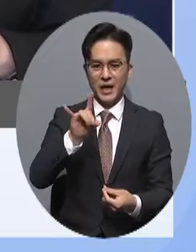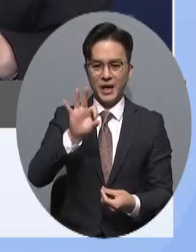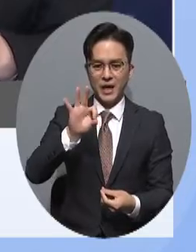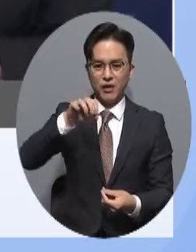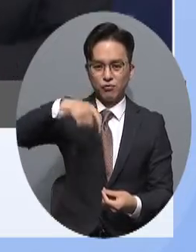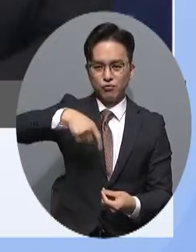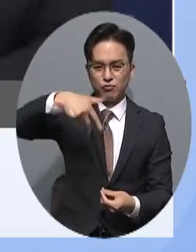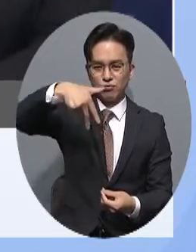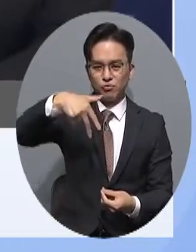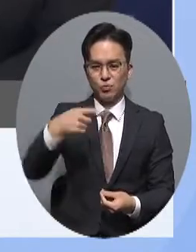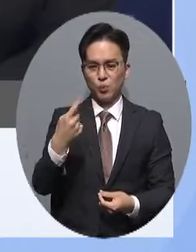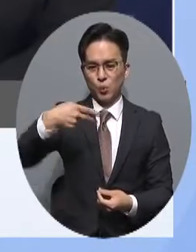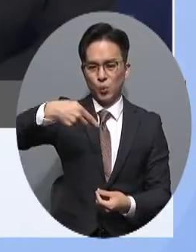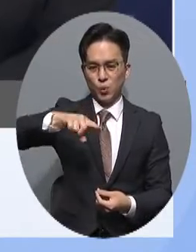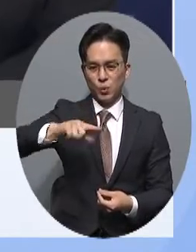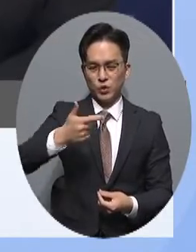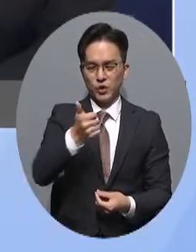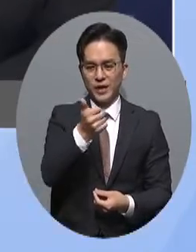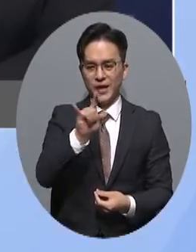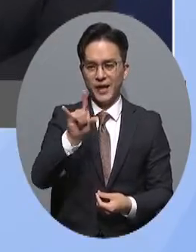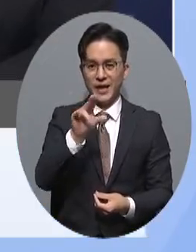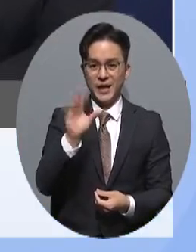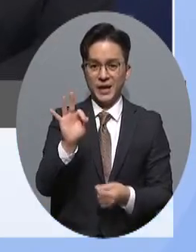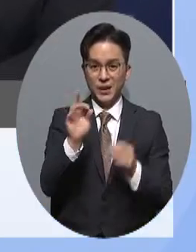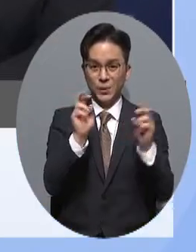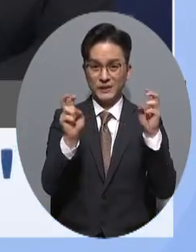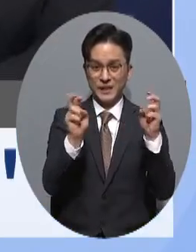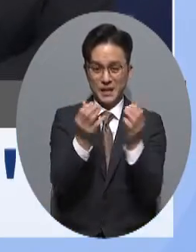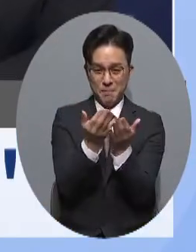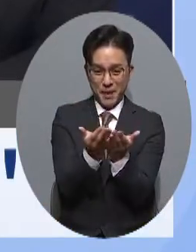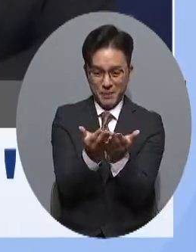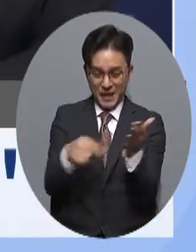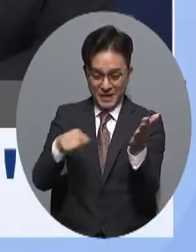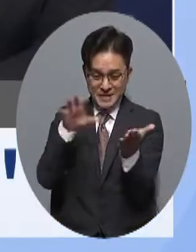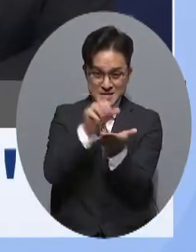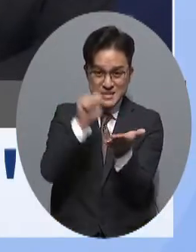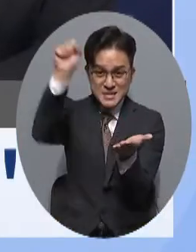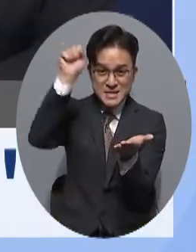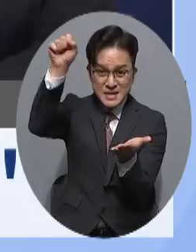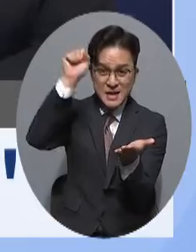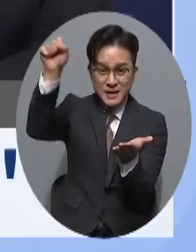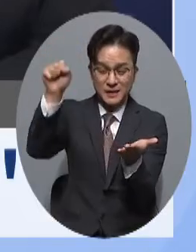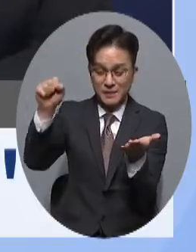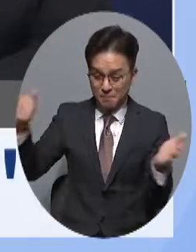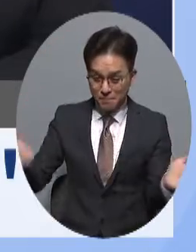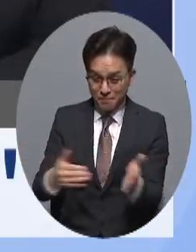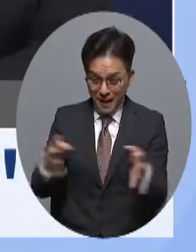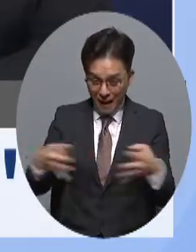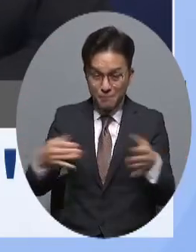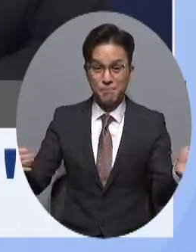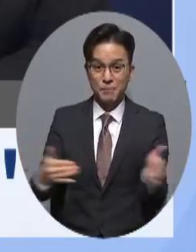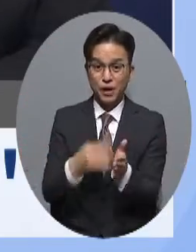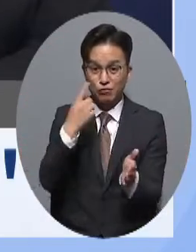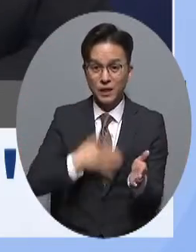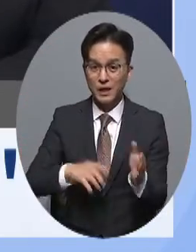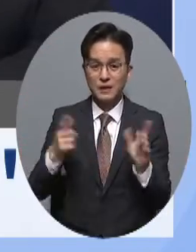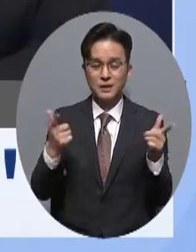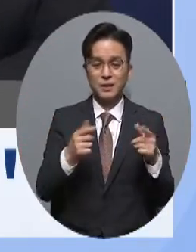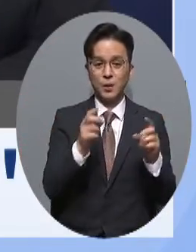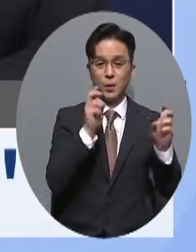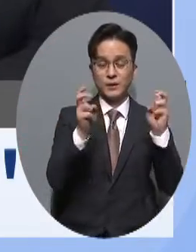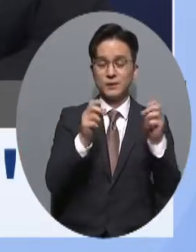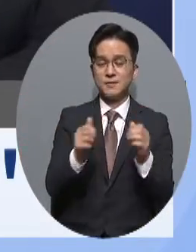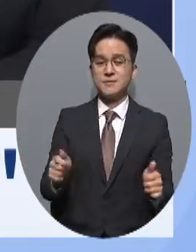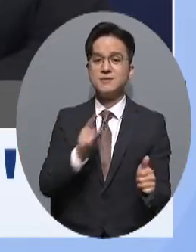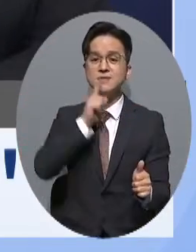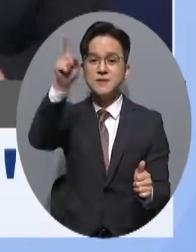손해배상을 했습니다 근로자에게 가압류 등등의 조치를 하면 200년 동안 갚아도 못 갚는 돈입니다 이건 사실상 어떠한 제니 행위도